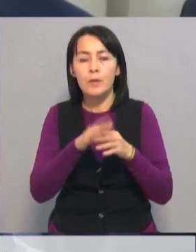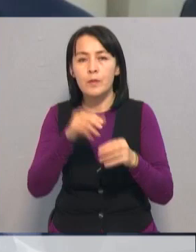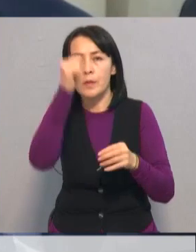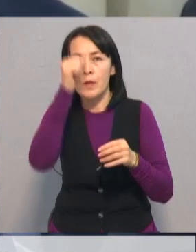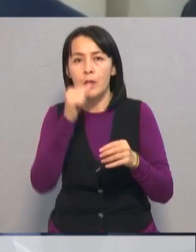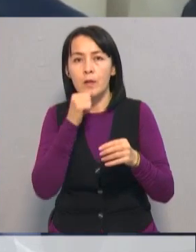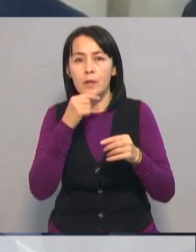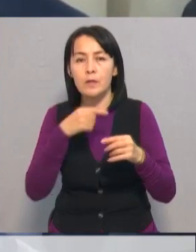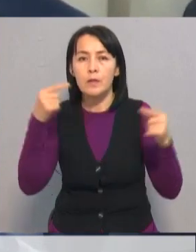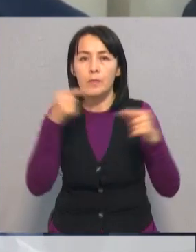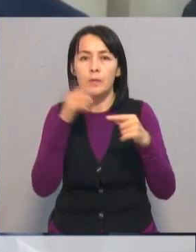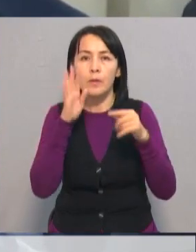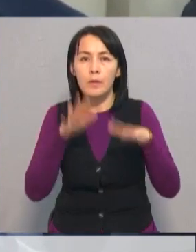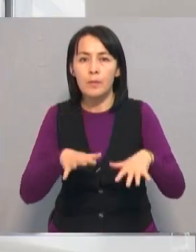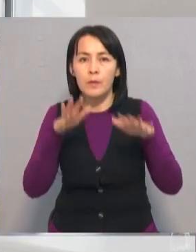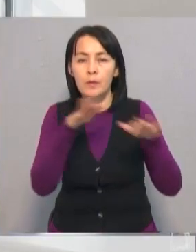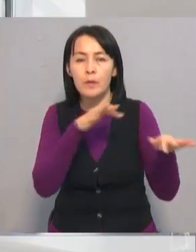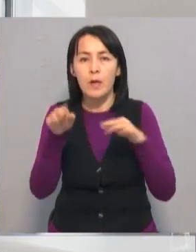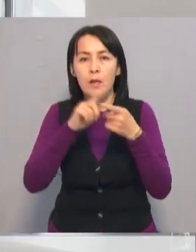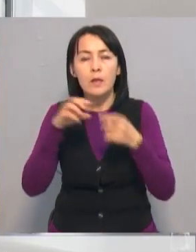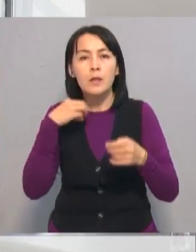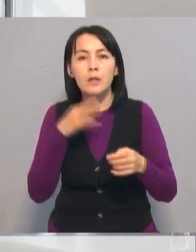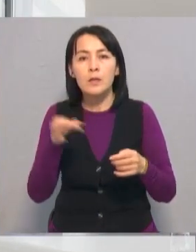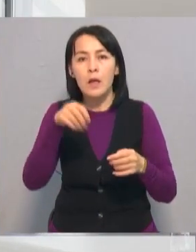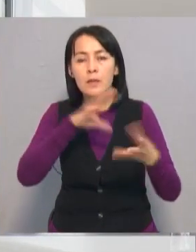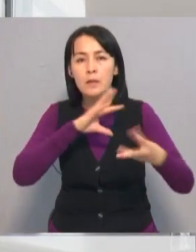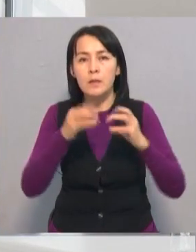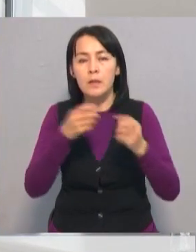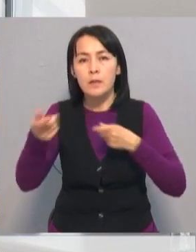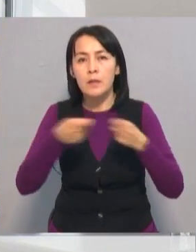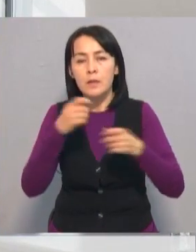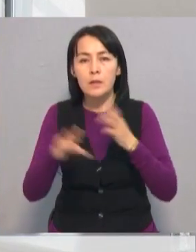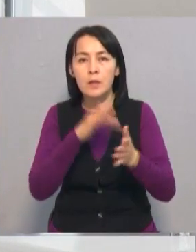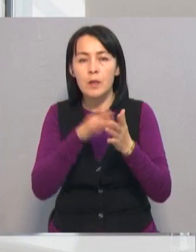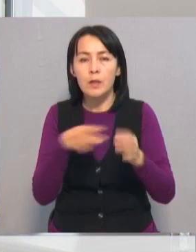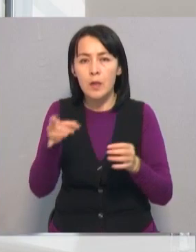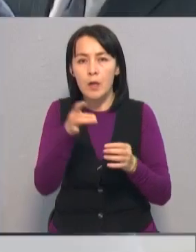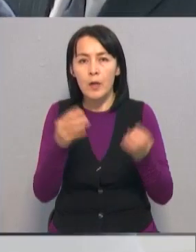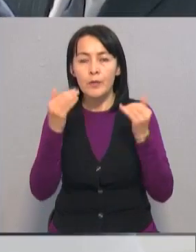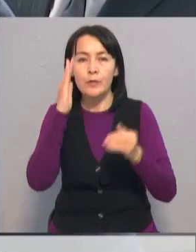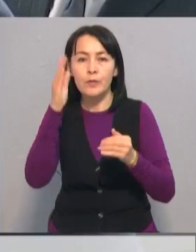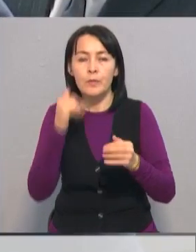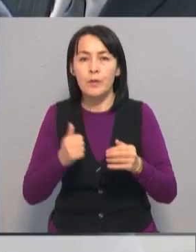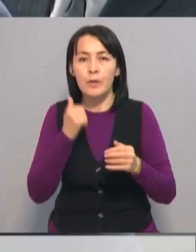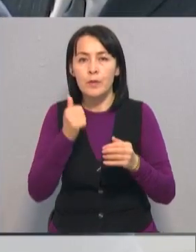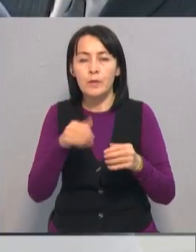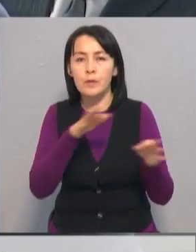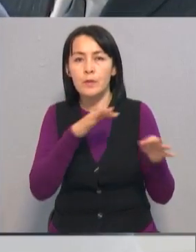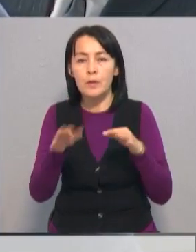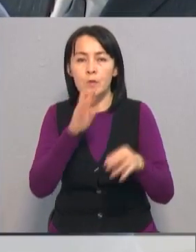ч противопаводковые в этой связи в туркестанской области совместно с акимата городов и районов будут